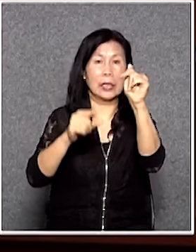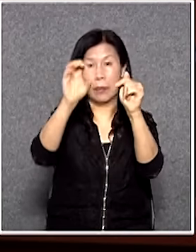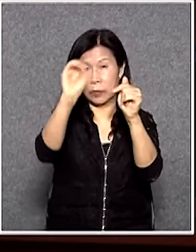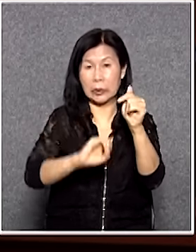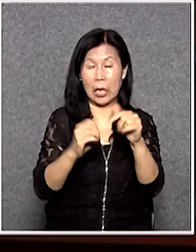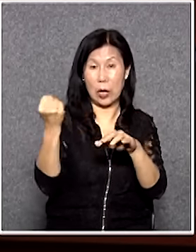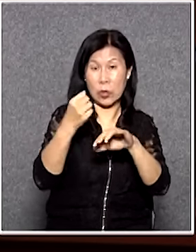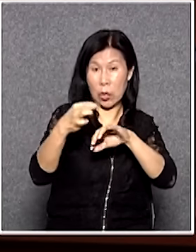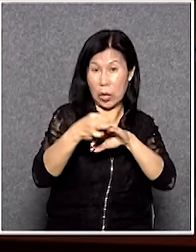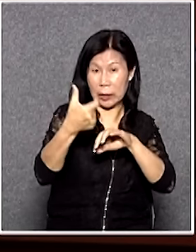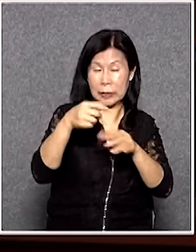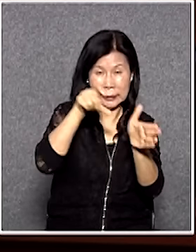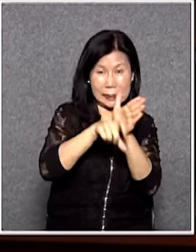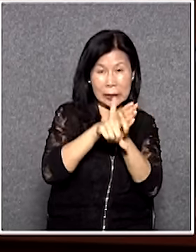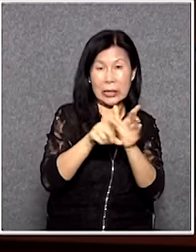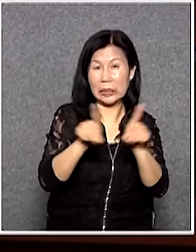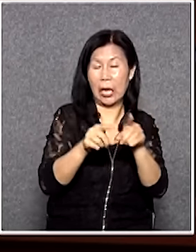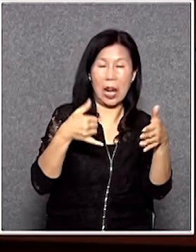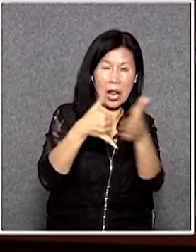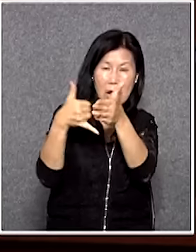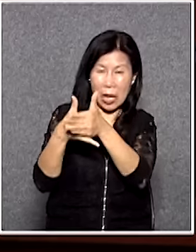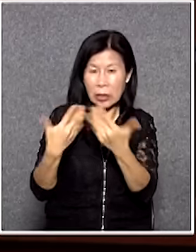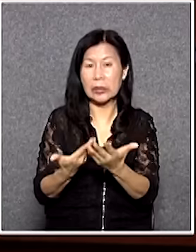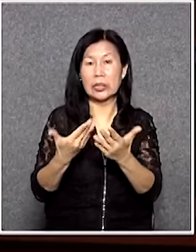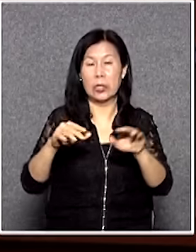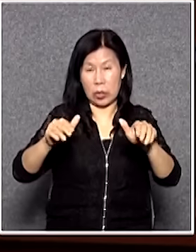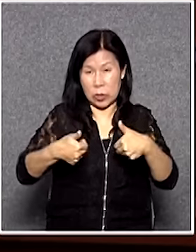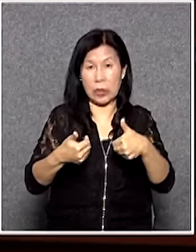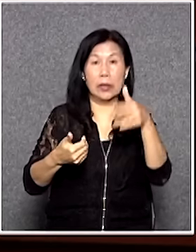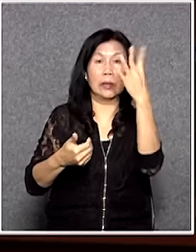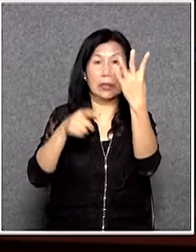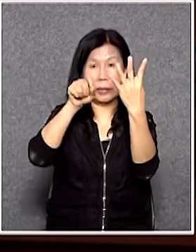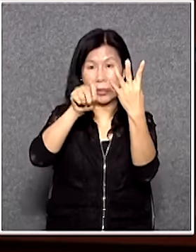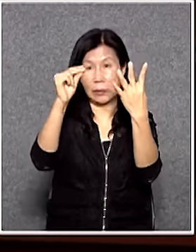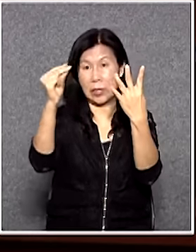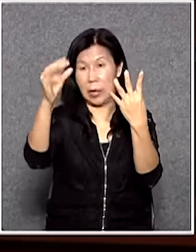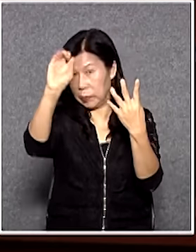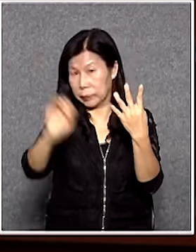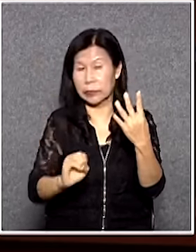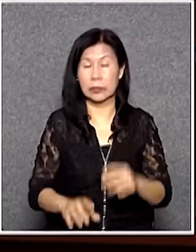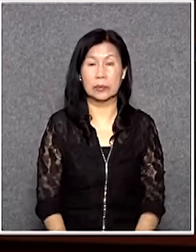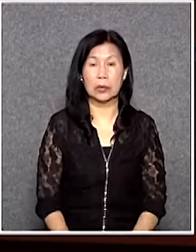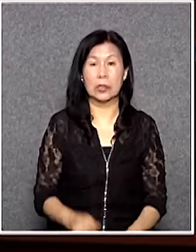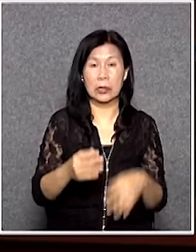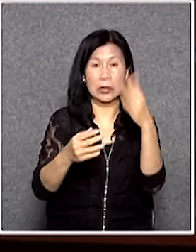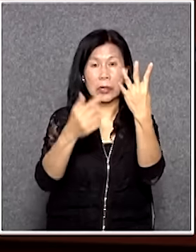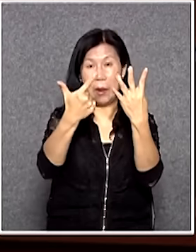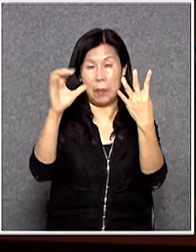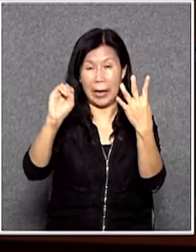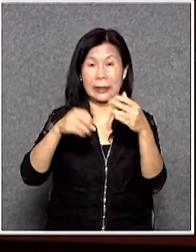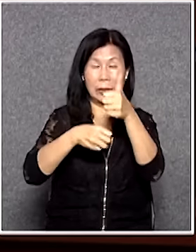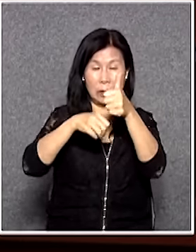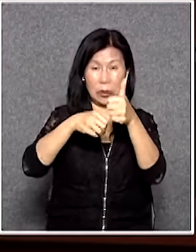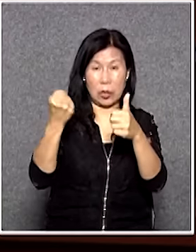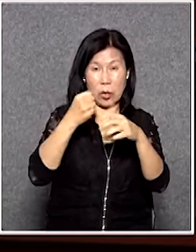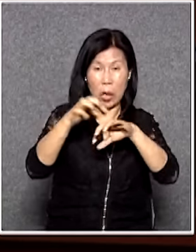讲造成这个打击，整体回报跌了 4.77%。 480只强积金产品之